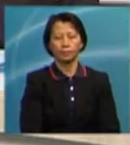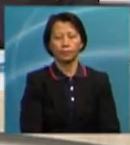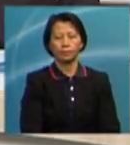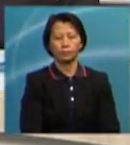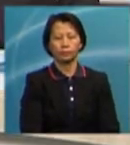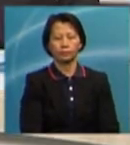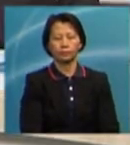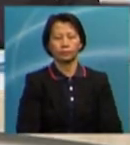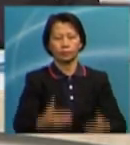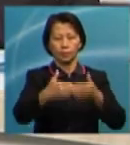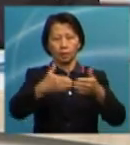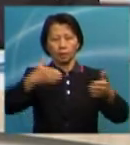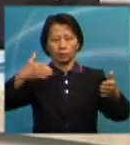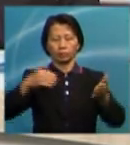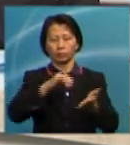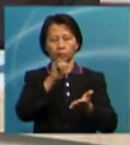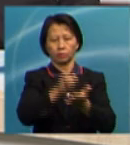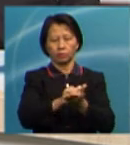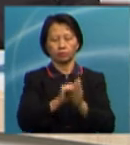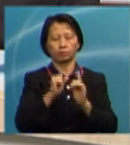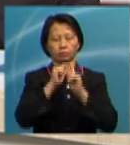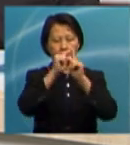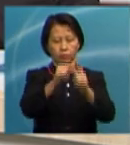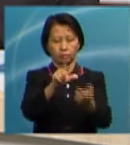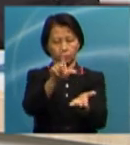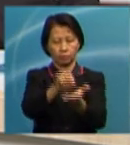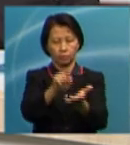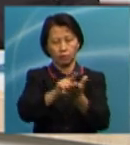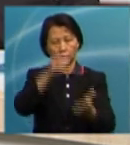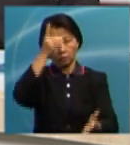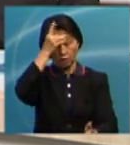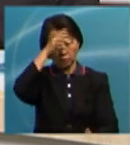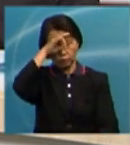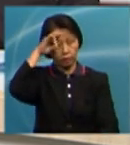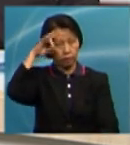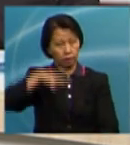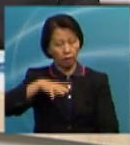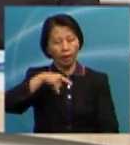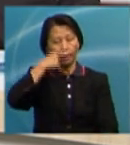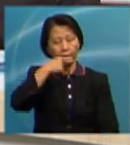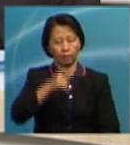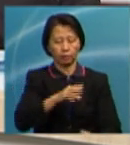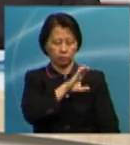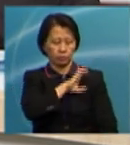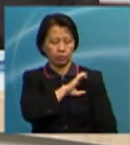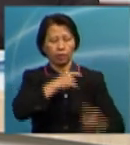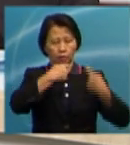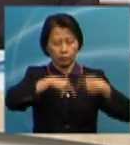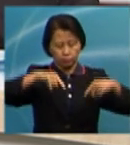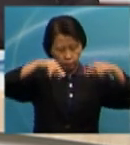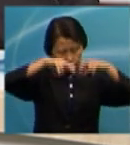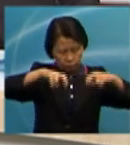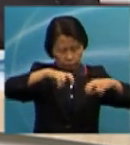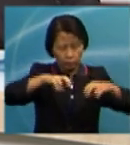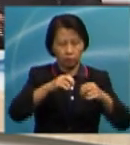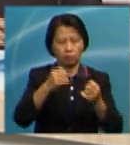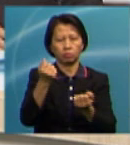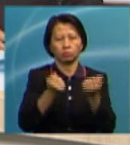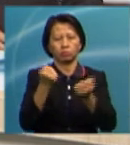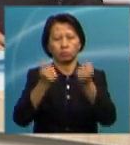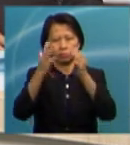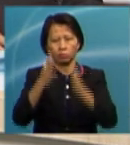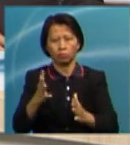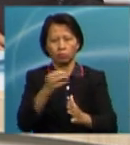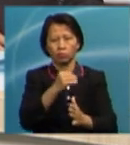us sebelum itu dalam satu kenyataan media Datuk Seri hisamuddin berkata pihak polis sedang menyiasat para juru terbang